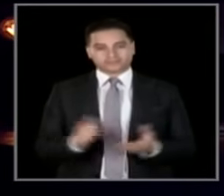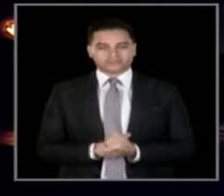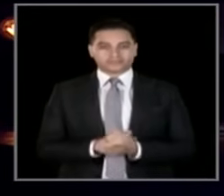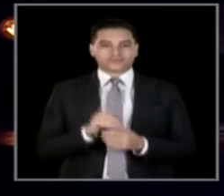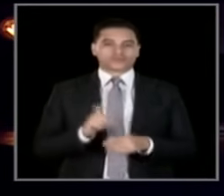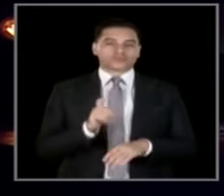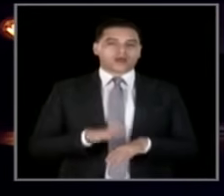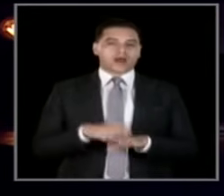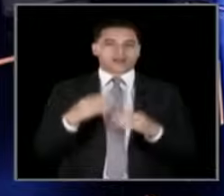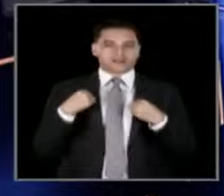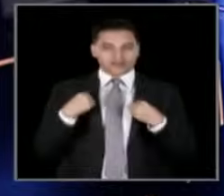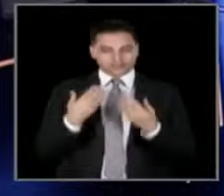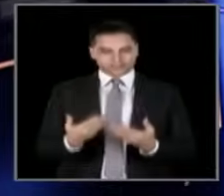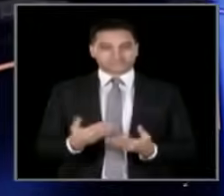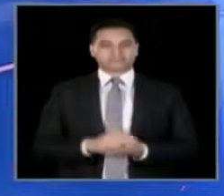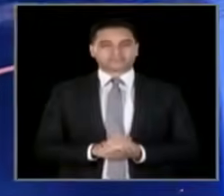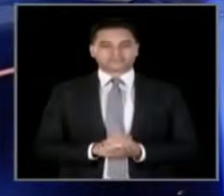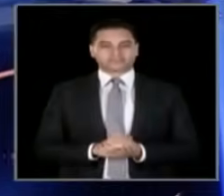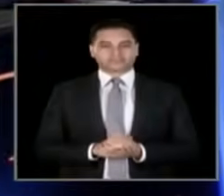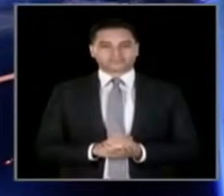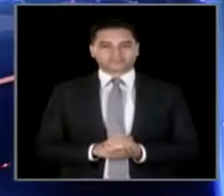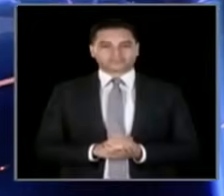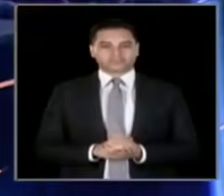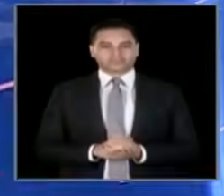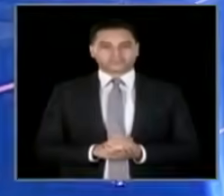20. رياضة، والسؤال هو: